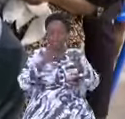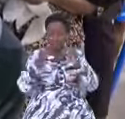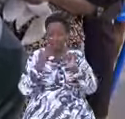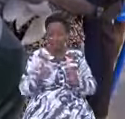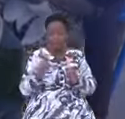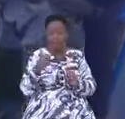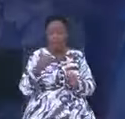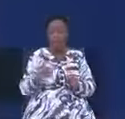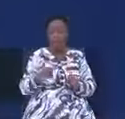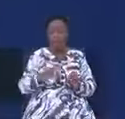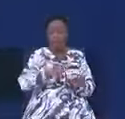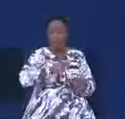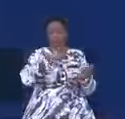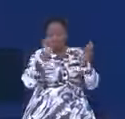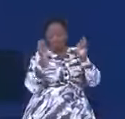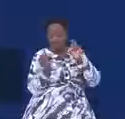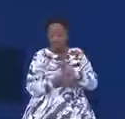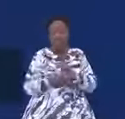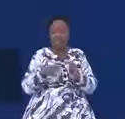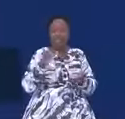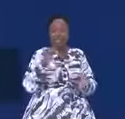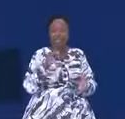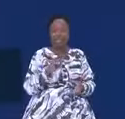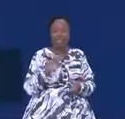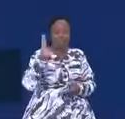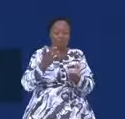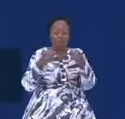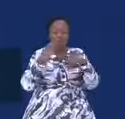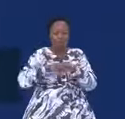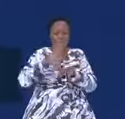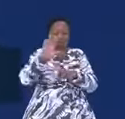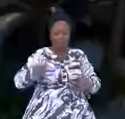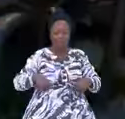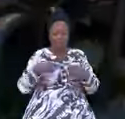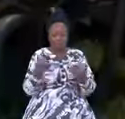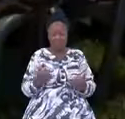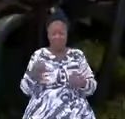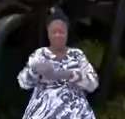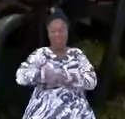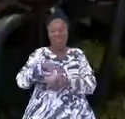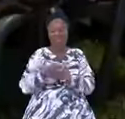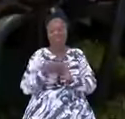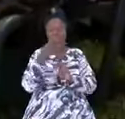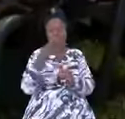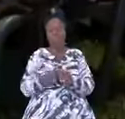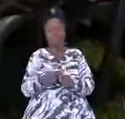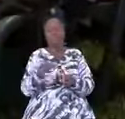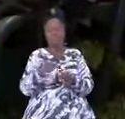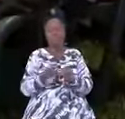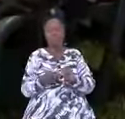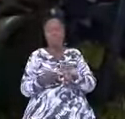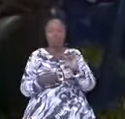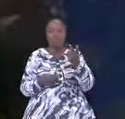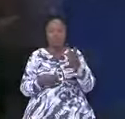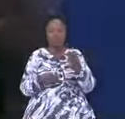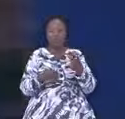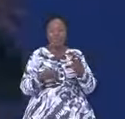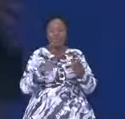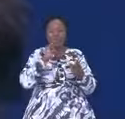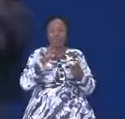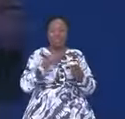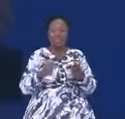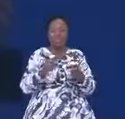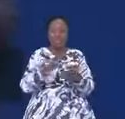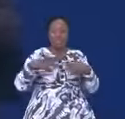conversion viendra dans ta vie ce soir au nom de jésus deuxième point c'est là la pure la deuxième chose quelle que